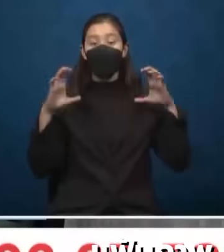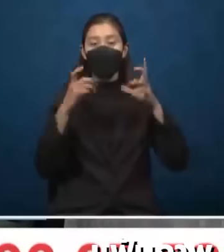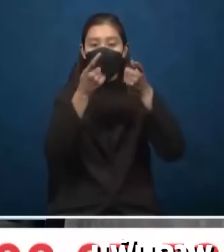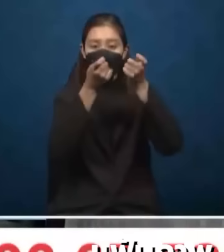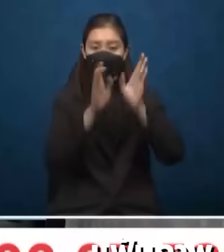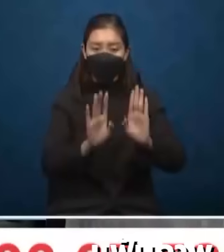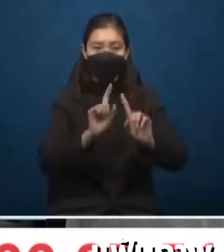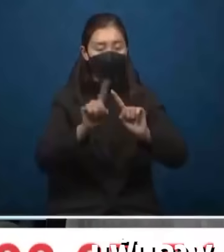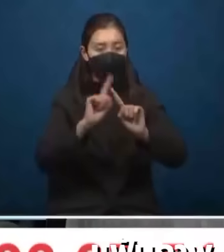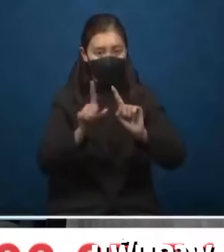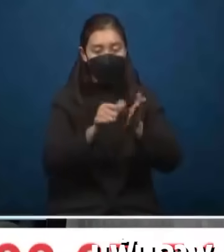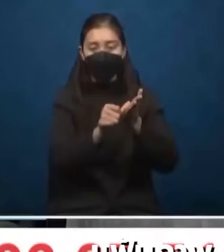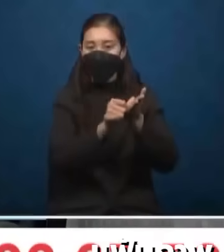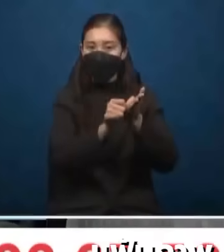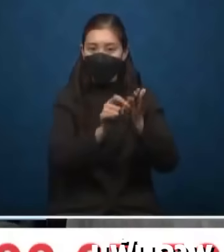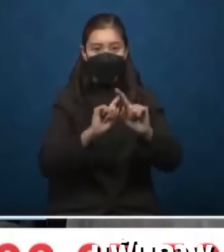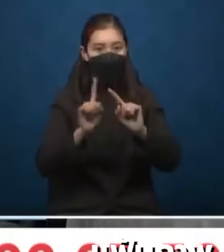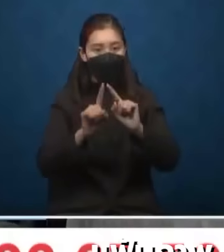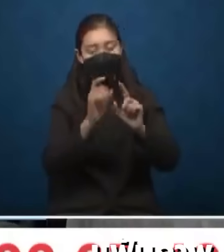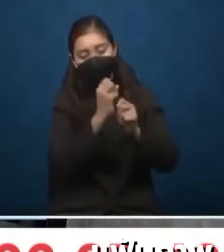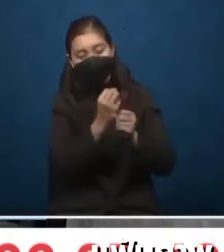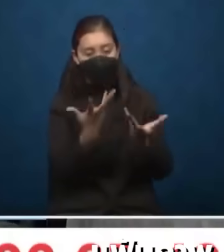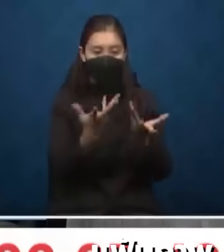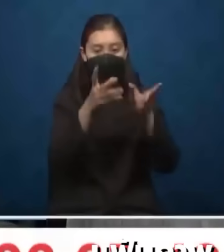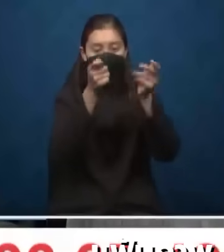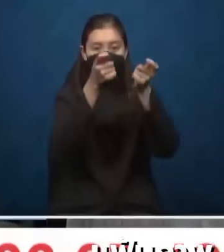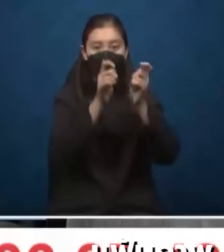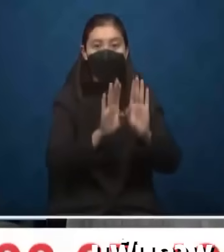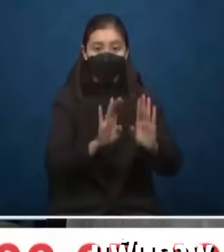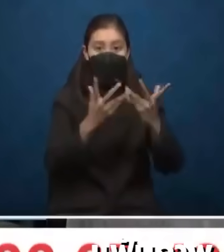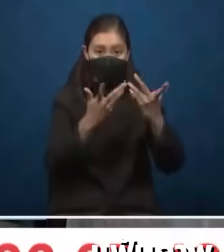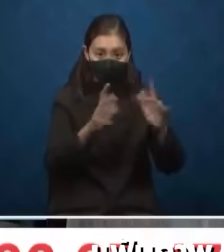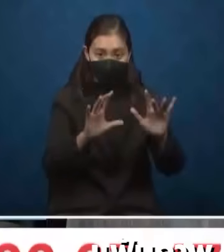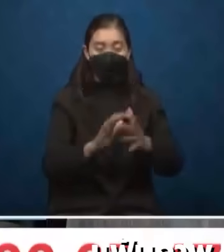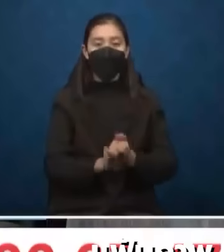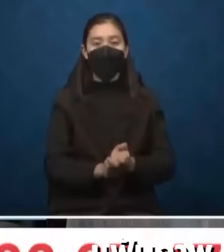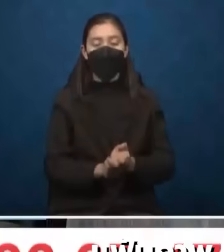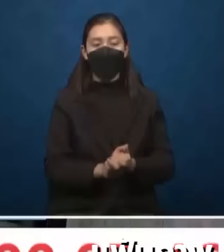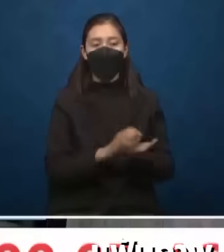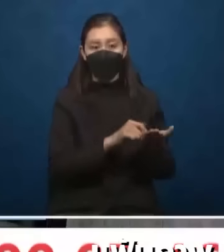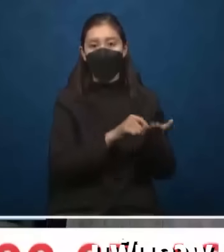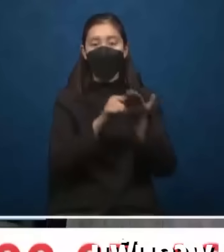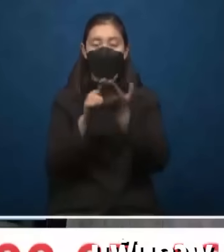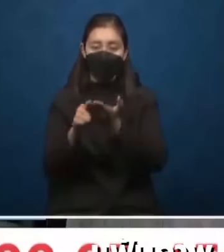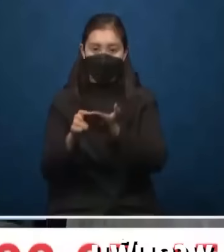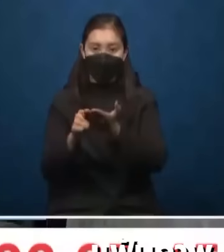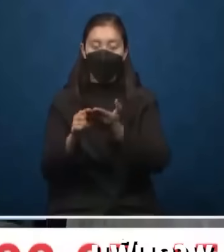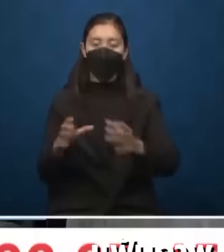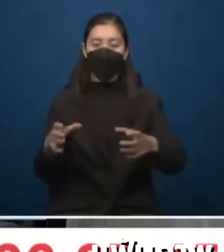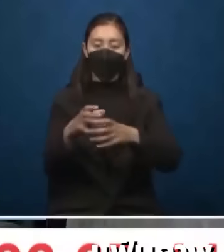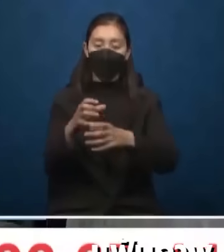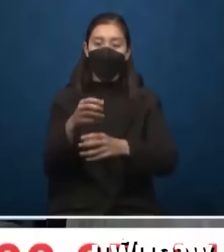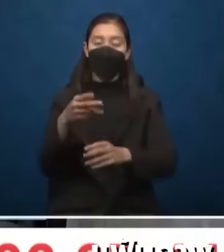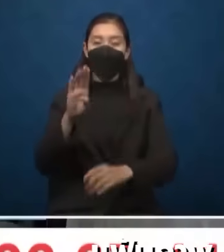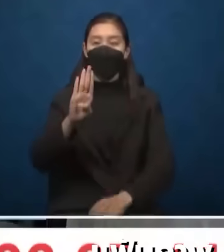บุคคลที่เห็นแก่ประโยชน์ส่วนตนหรือไม่มีความซื่อสัตย์ตามประเด็นที่ถูกกล่าวหาต้องชี้แจงให้